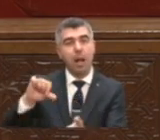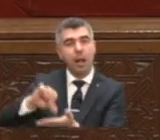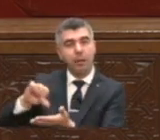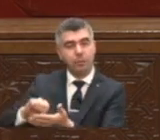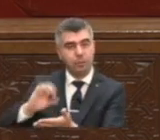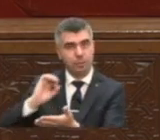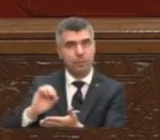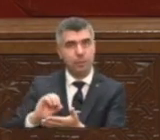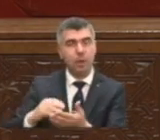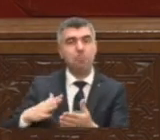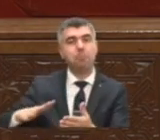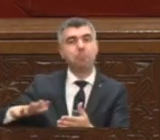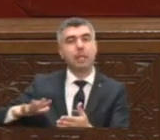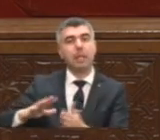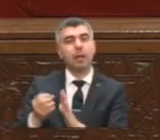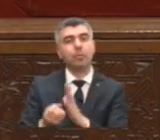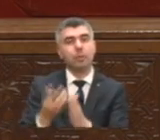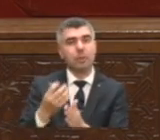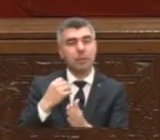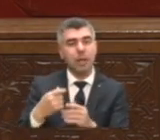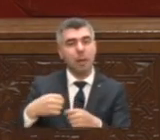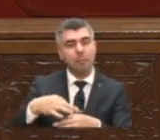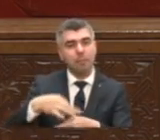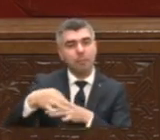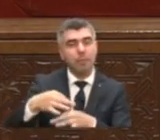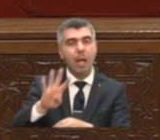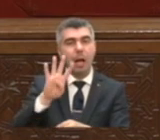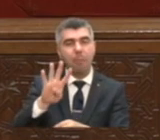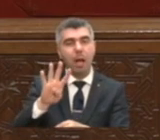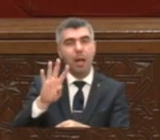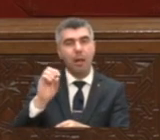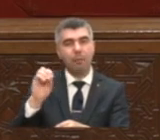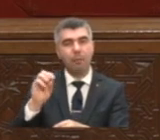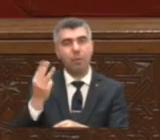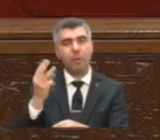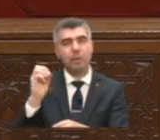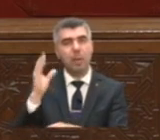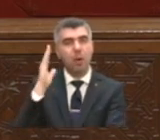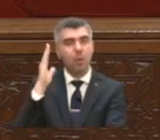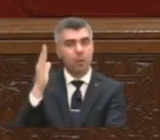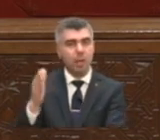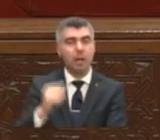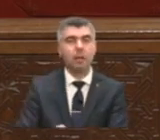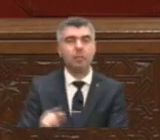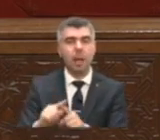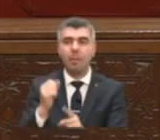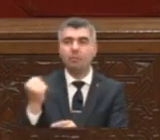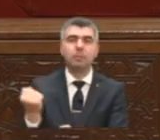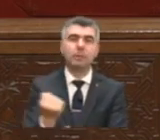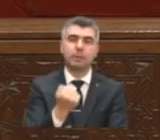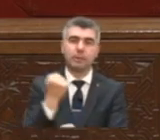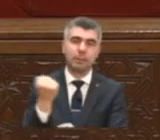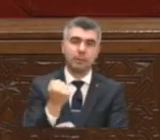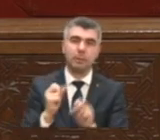لهذا المدن كاينه في مساحة ديال 4300 هكتار. إلا أن تتعرف واحد البطء حقيقي